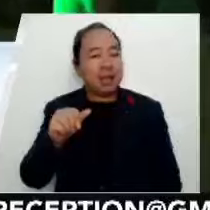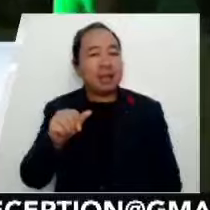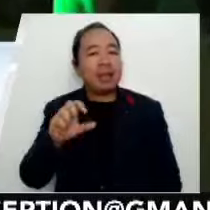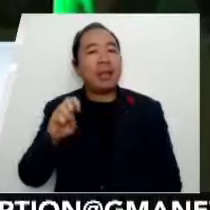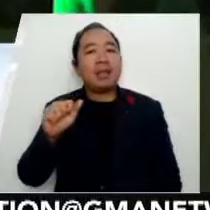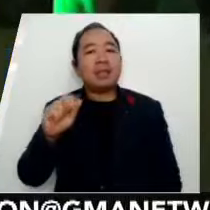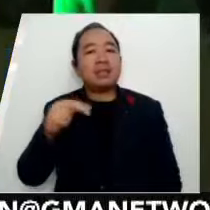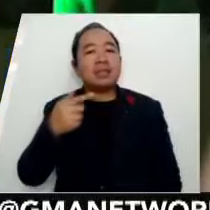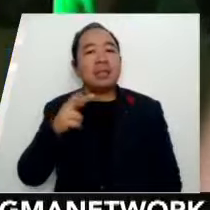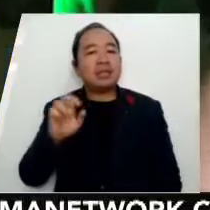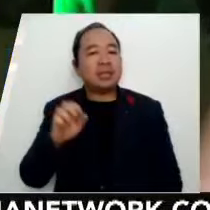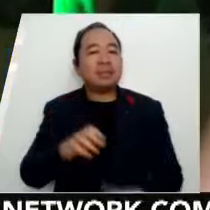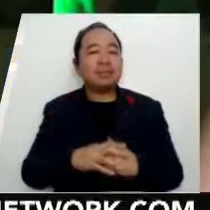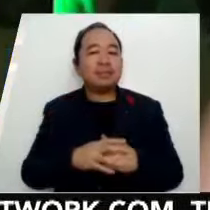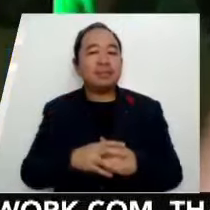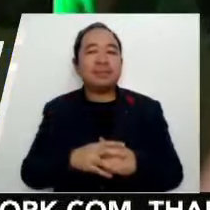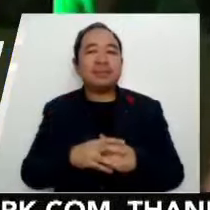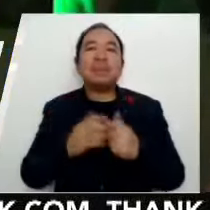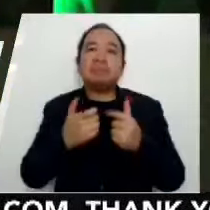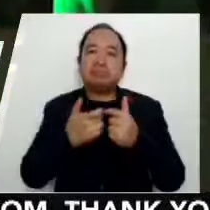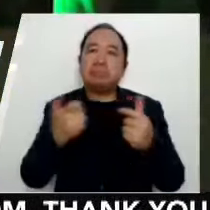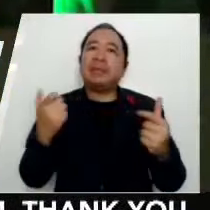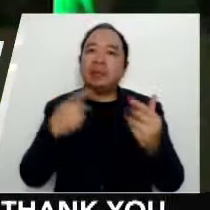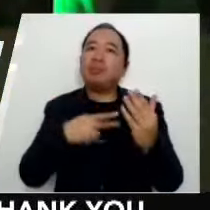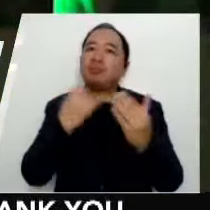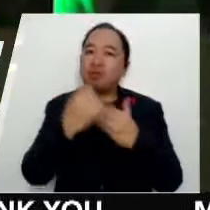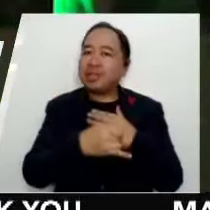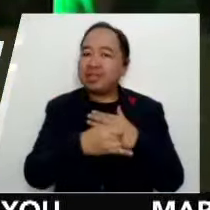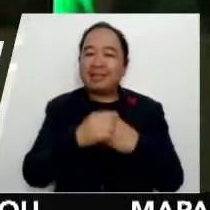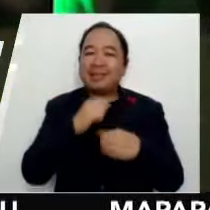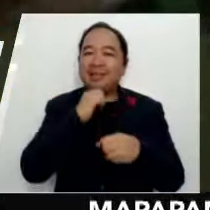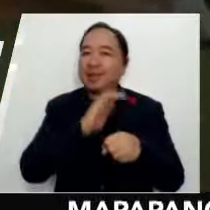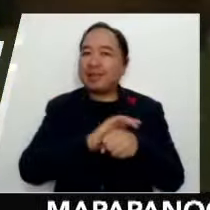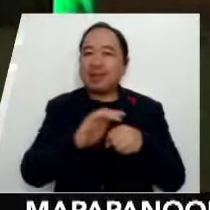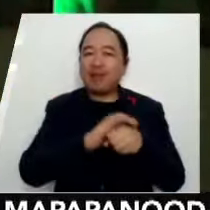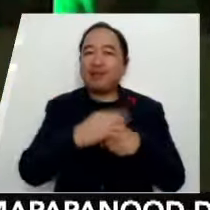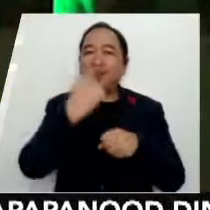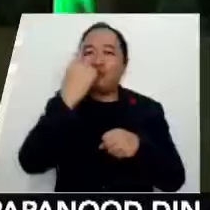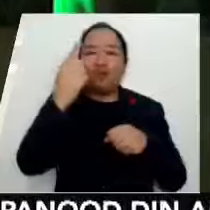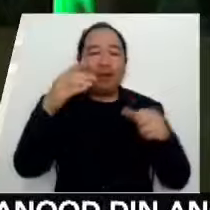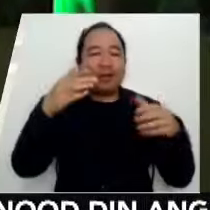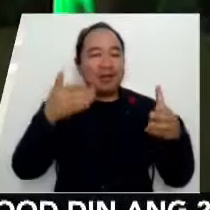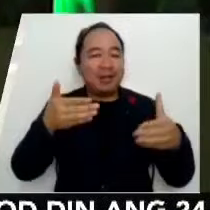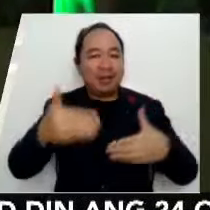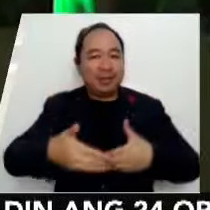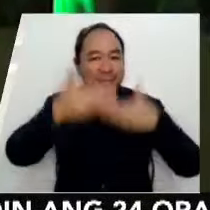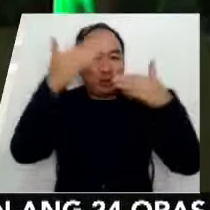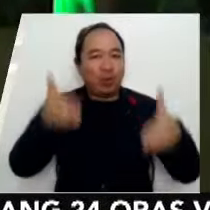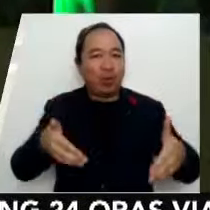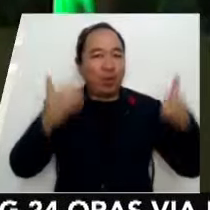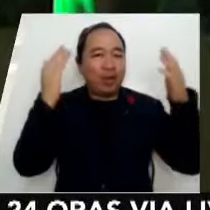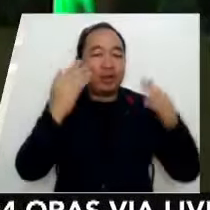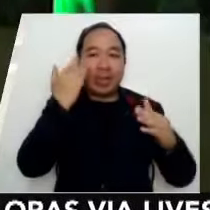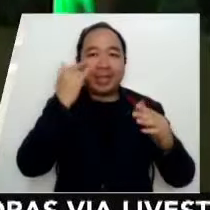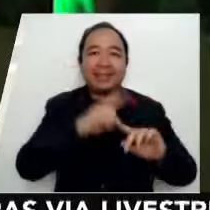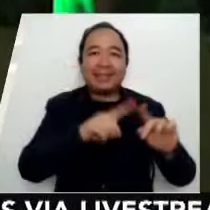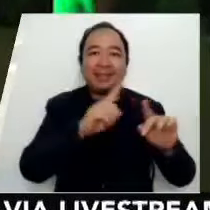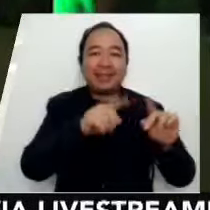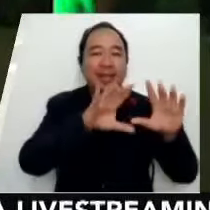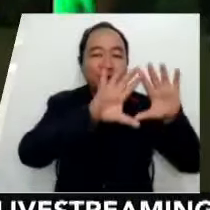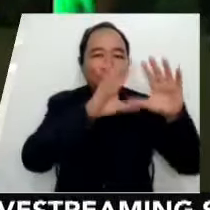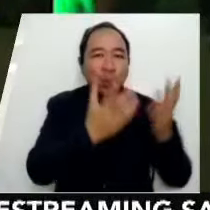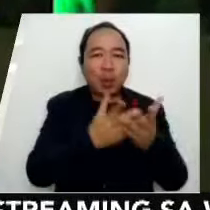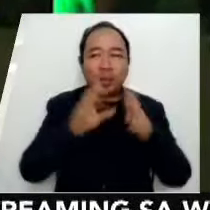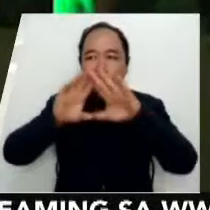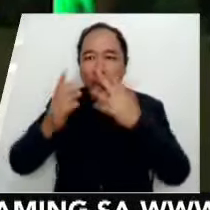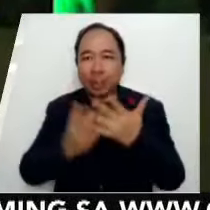a very very big project kulang ang isang studio para Sain Uh may iba't ibang mga mundo na bini-build din so